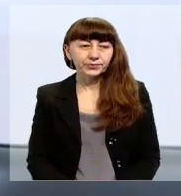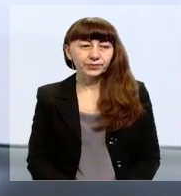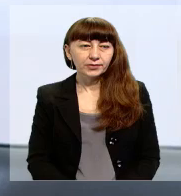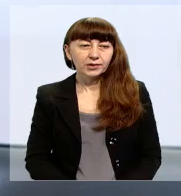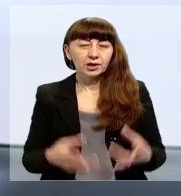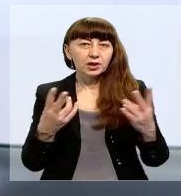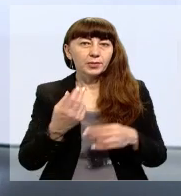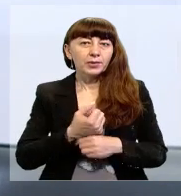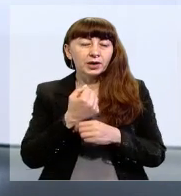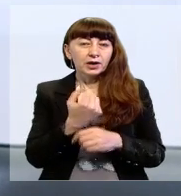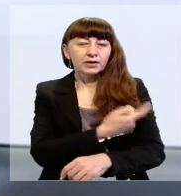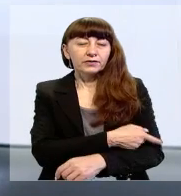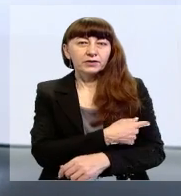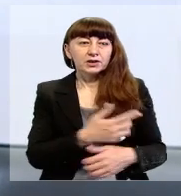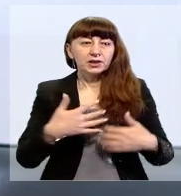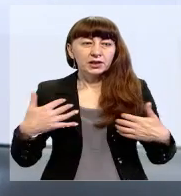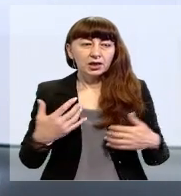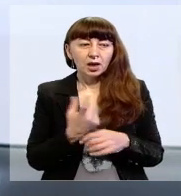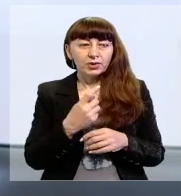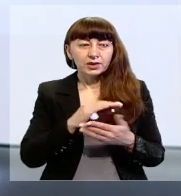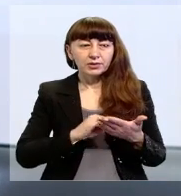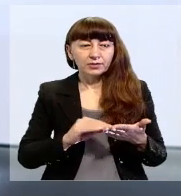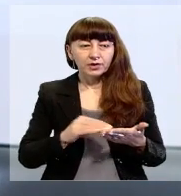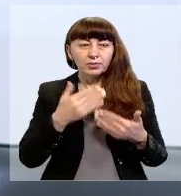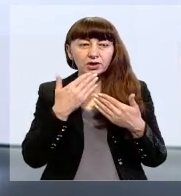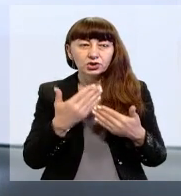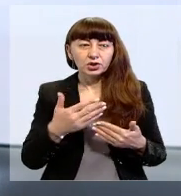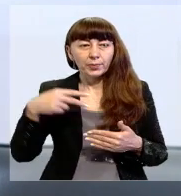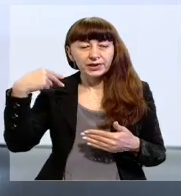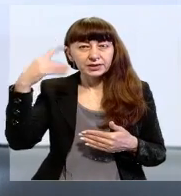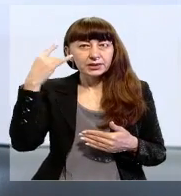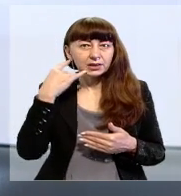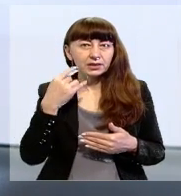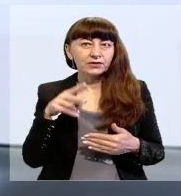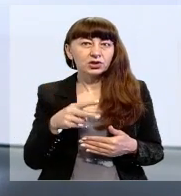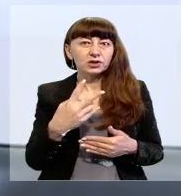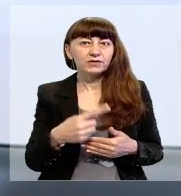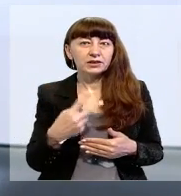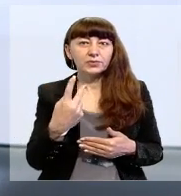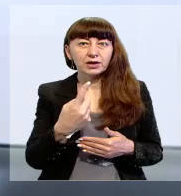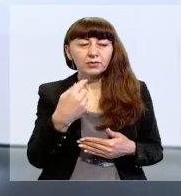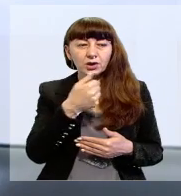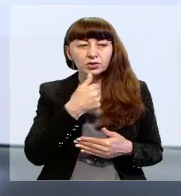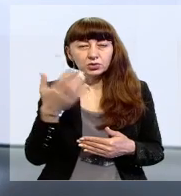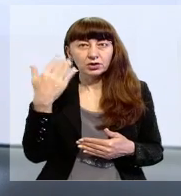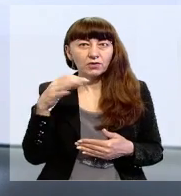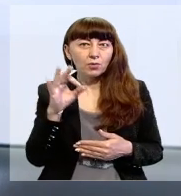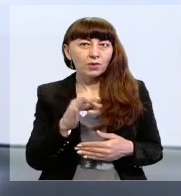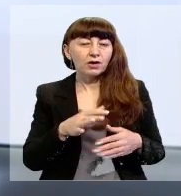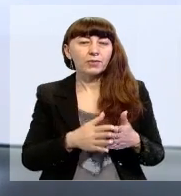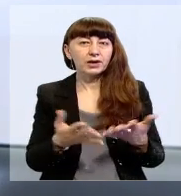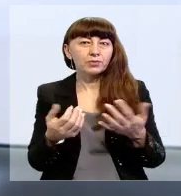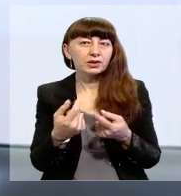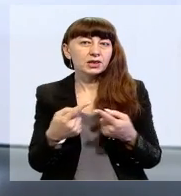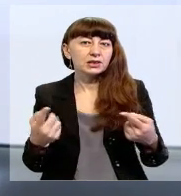Бұл туралы мемлекет басшысының 2021 жылғы жолдауында айтылған еді. Содан бастап осы бағытта түрлі реформа қабылдануда. Жалпы